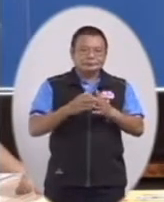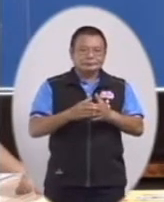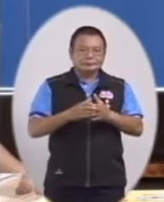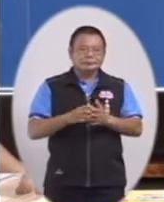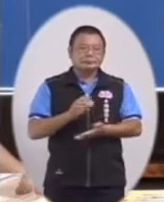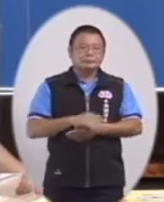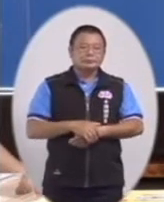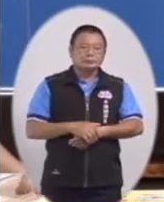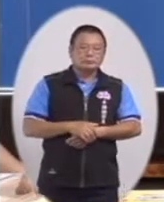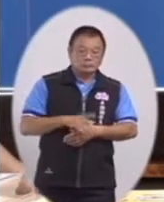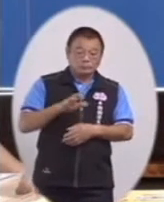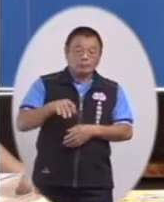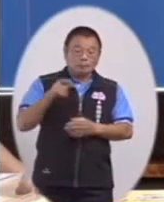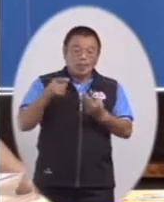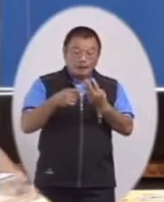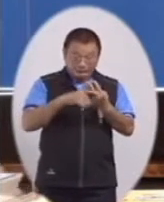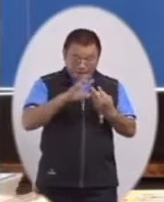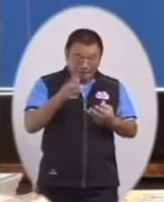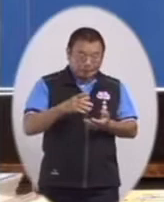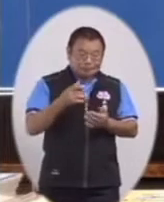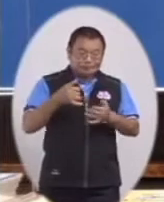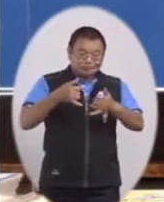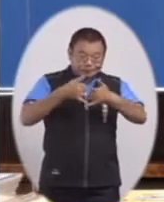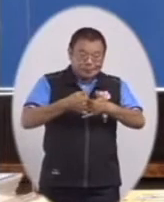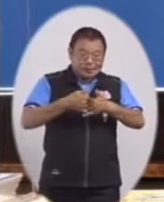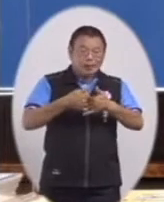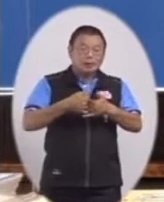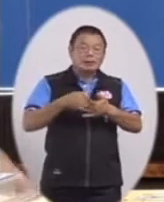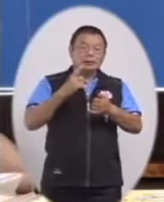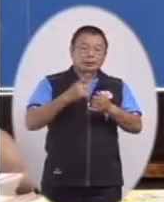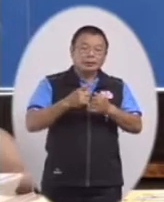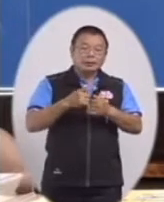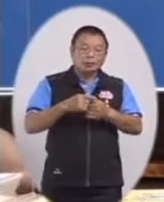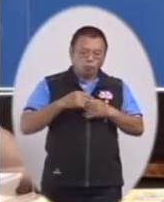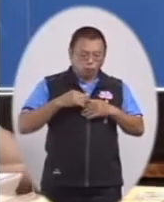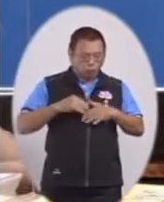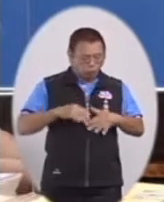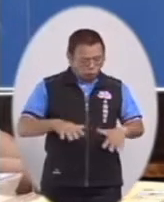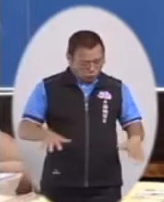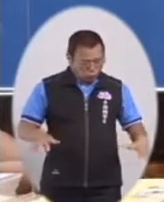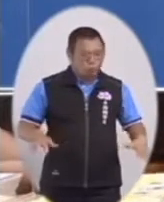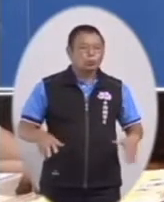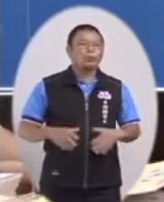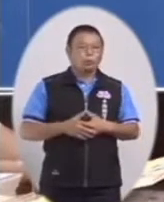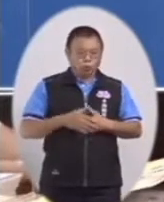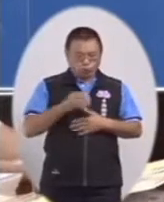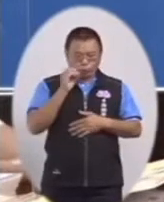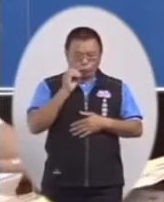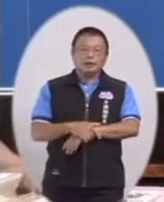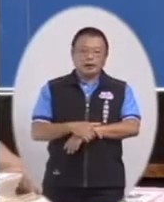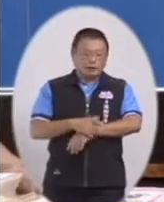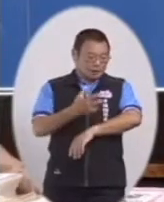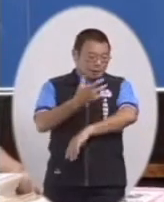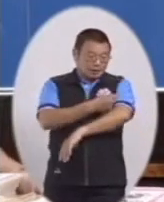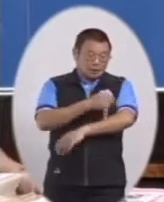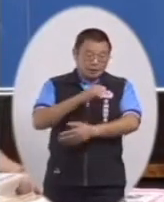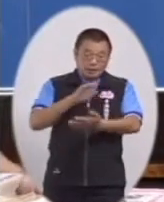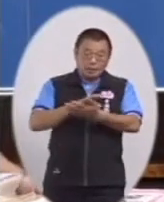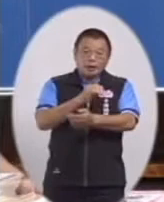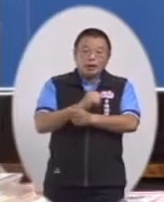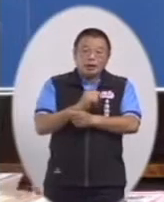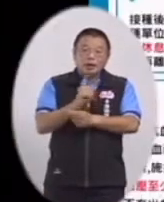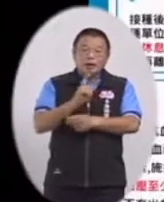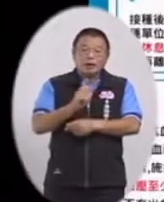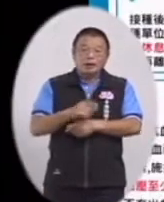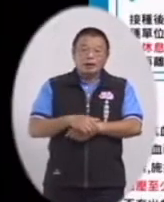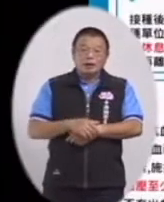哈。那记得哦，当天你一定要带健保卡，还有要放松心情，这样呢就 OK 了哈。疫苗之后要注意什么？